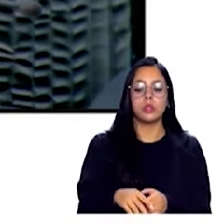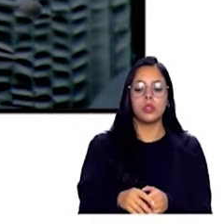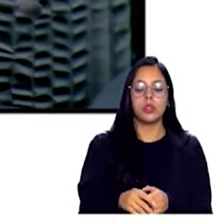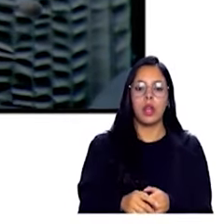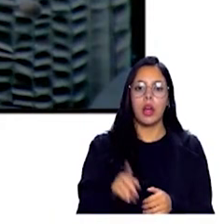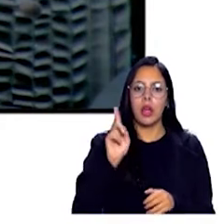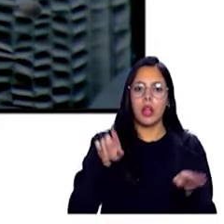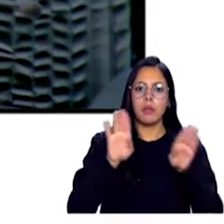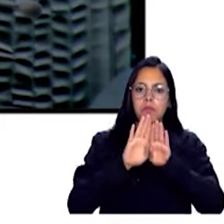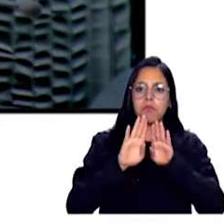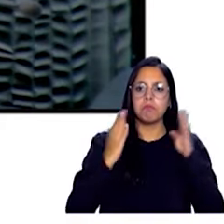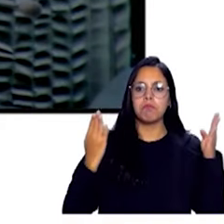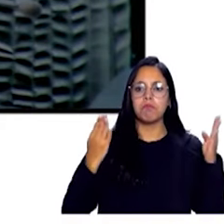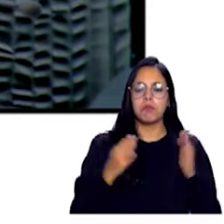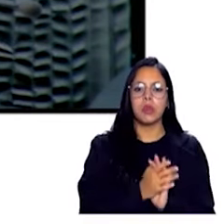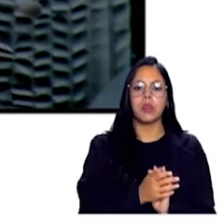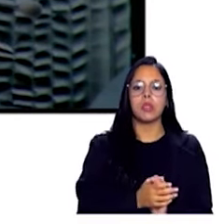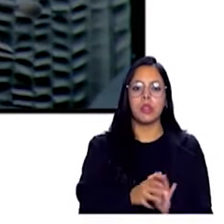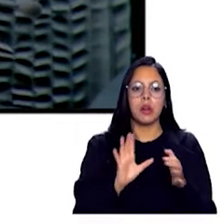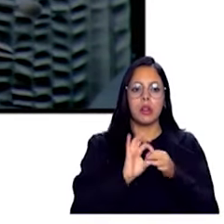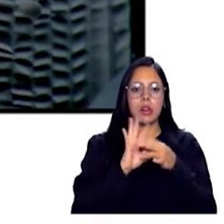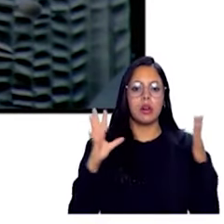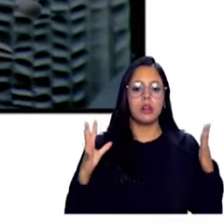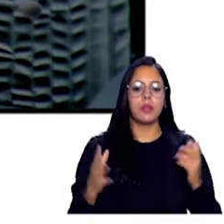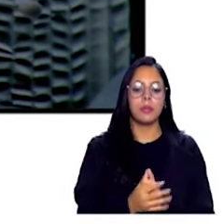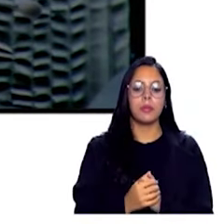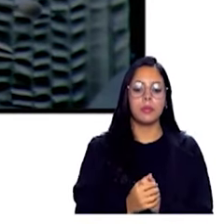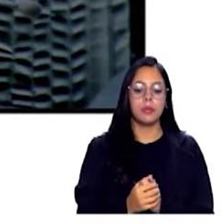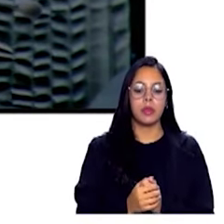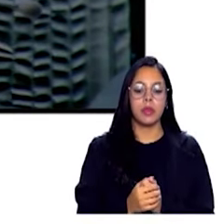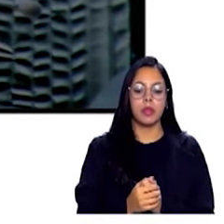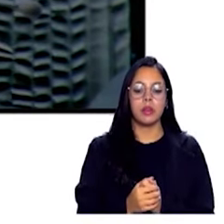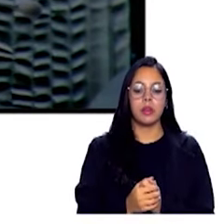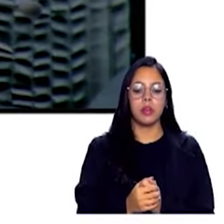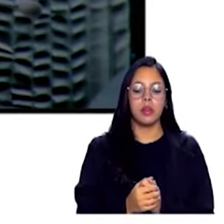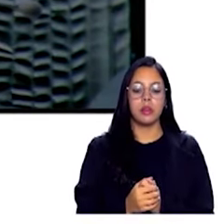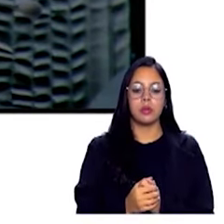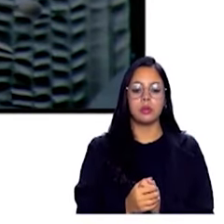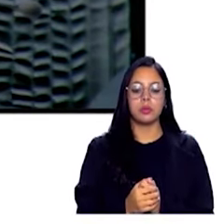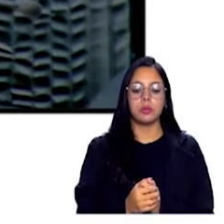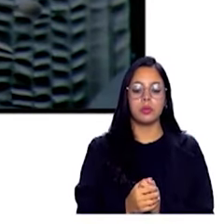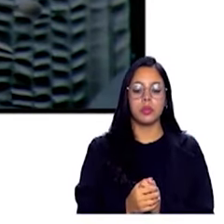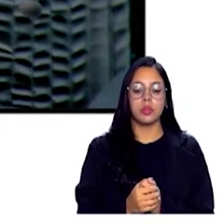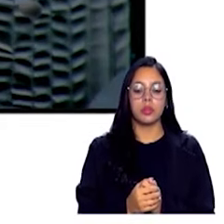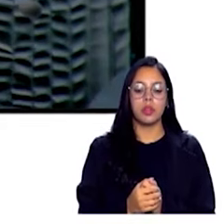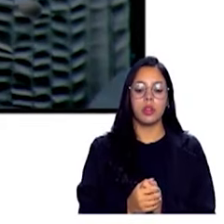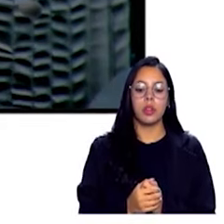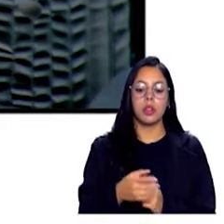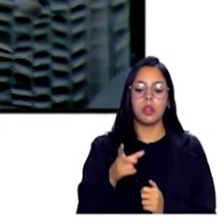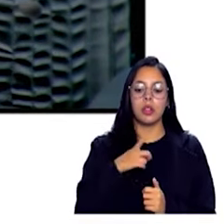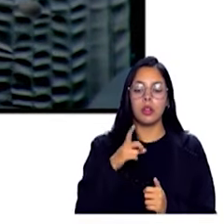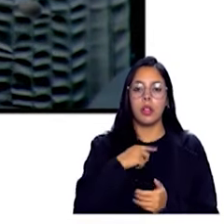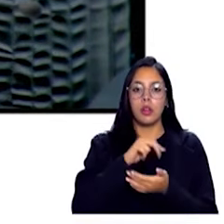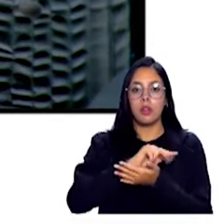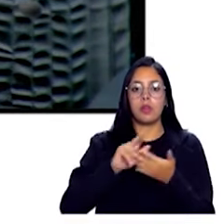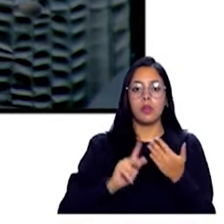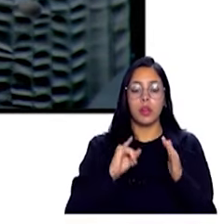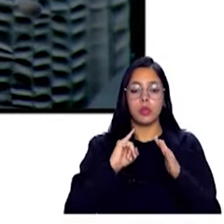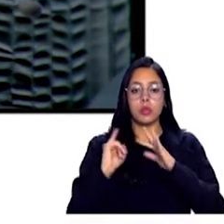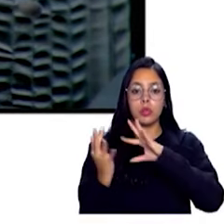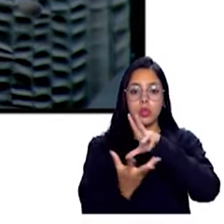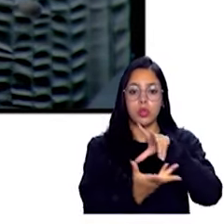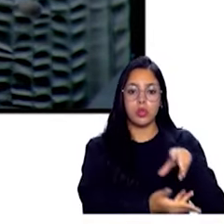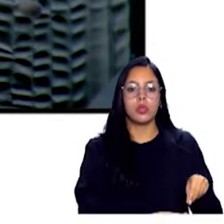conclure par là TRS ouverte sur l'international vous n'imagine pas à Quel Point cette cour de